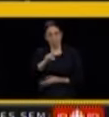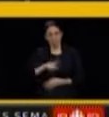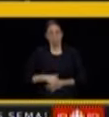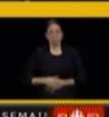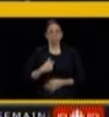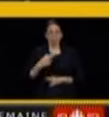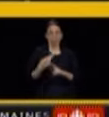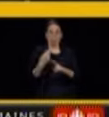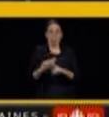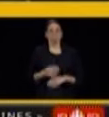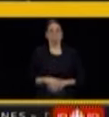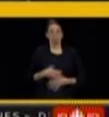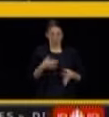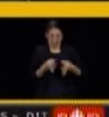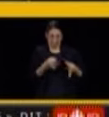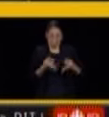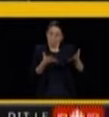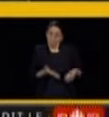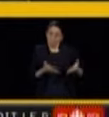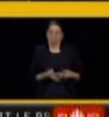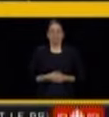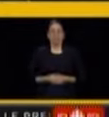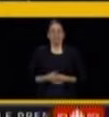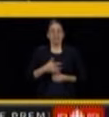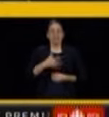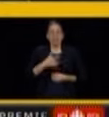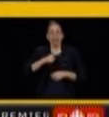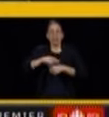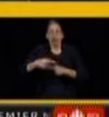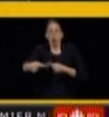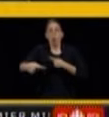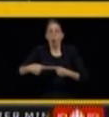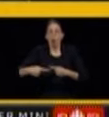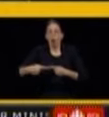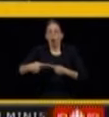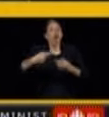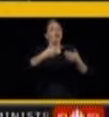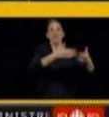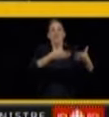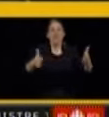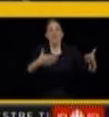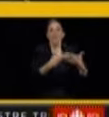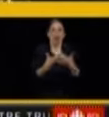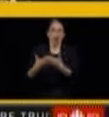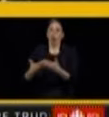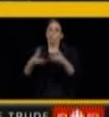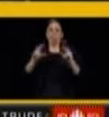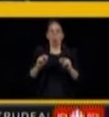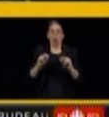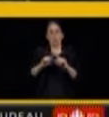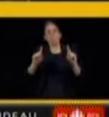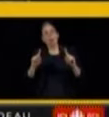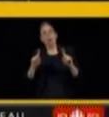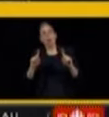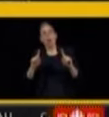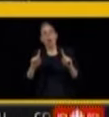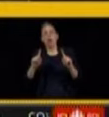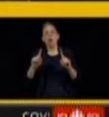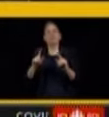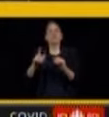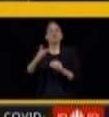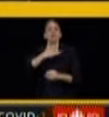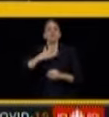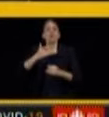on ne prévoit pas à court terme réouvrir les écoles, mais on n'exclut pas de les réouvrir avant la fin de l'année